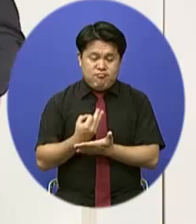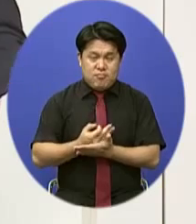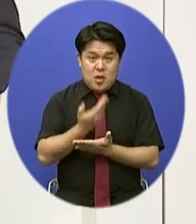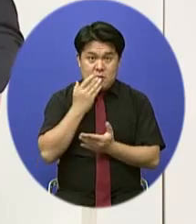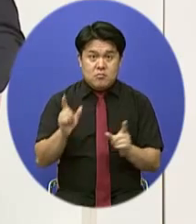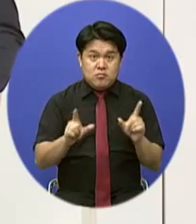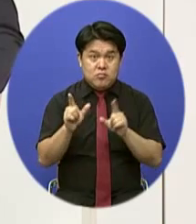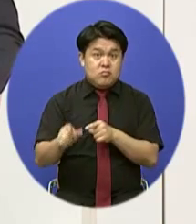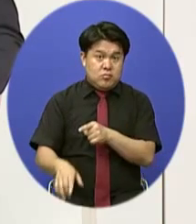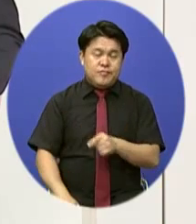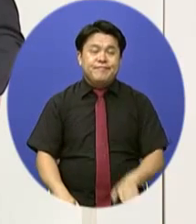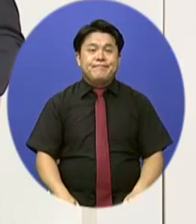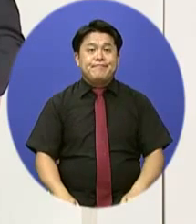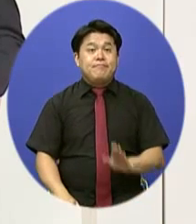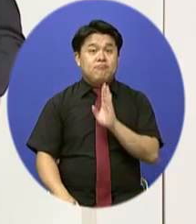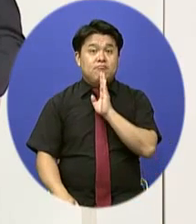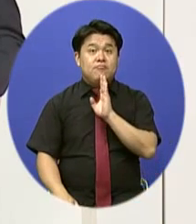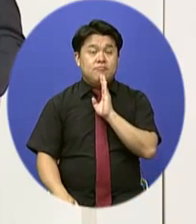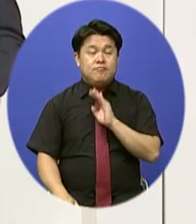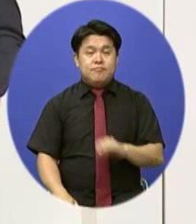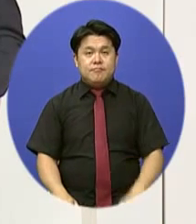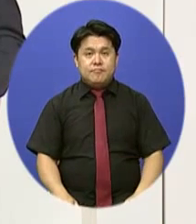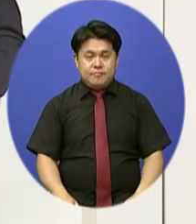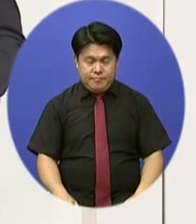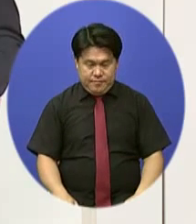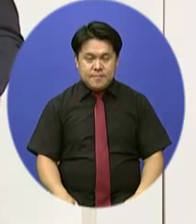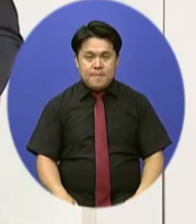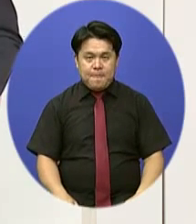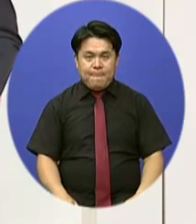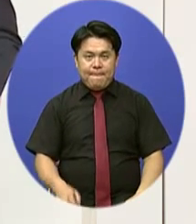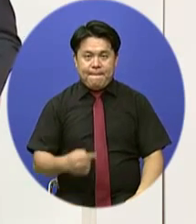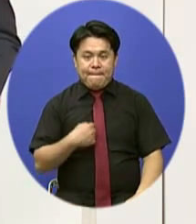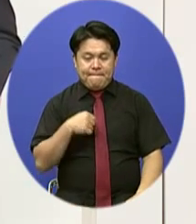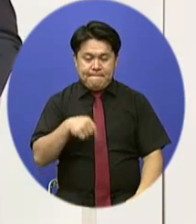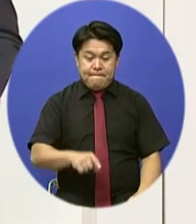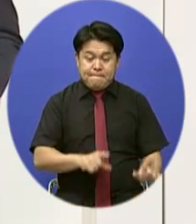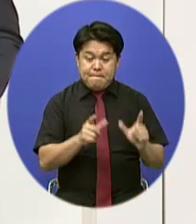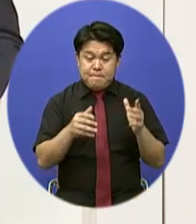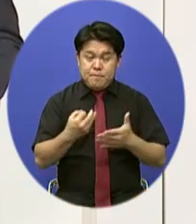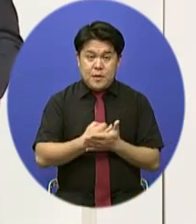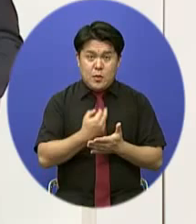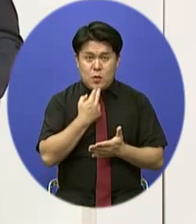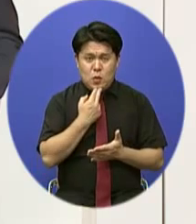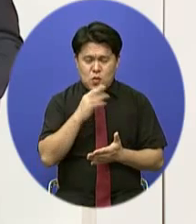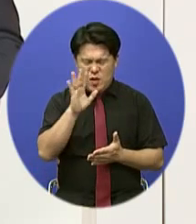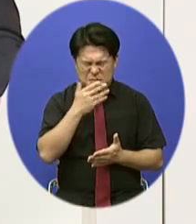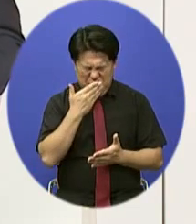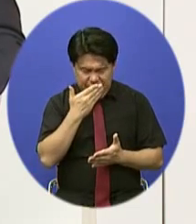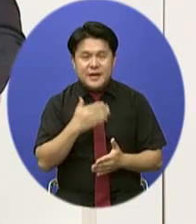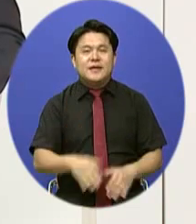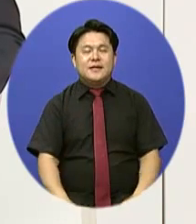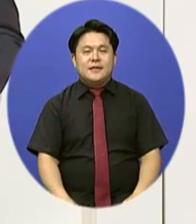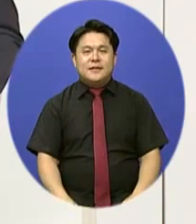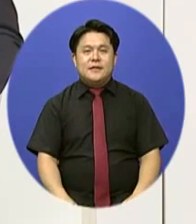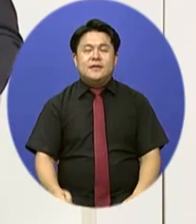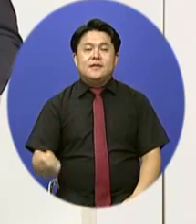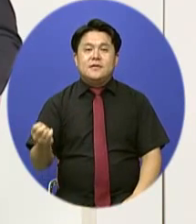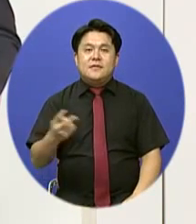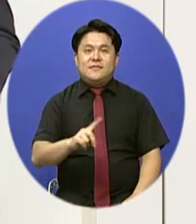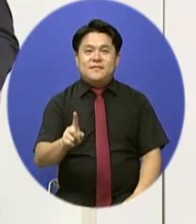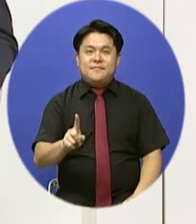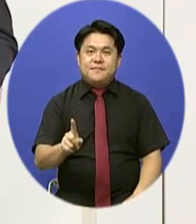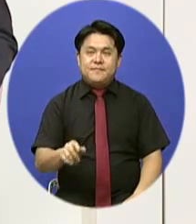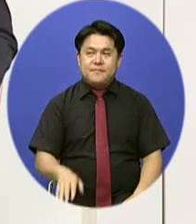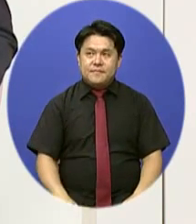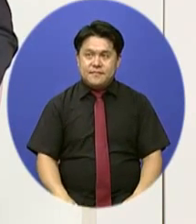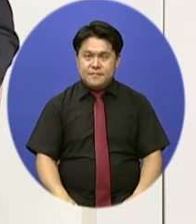아, 그럼요. 아, 그런데 왜 여기서 살면서 돈을 못 벌겠어요? 네. 맞아요. 아유, 정신력 높이 사겠습니다. 아, 그리고 이제